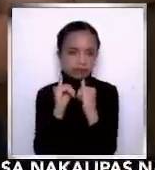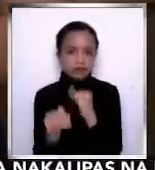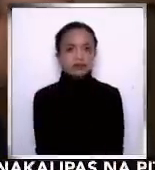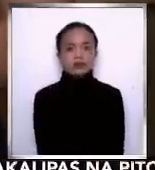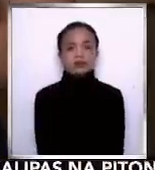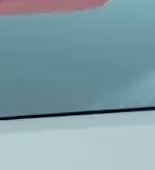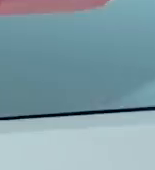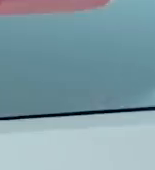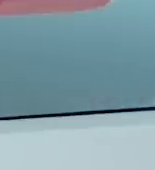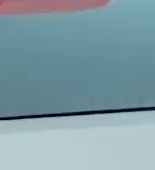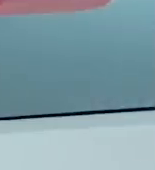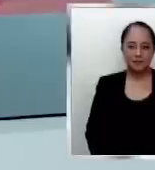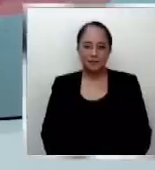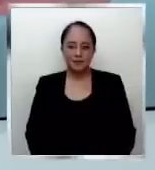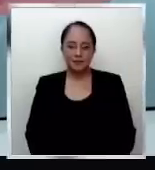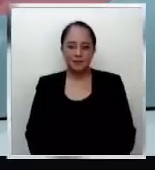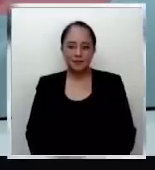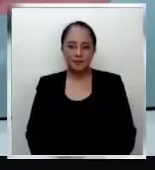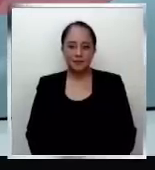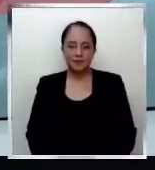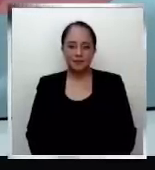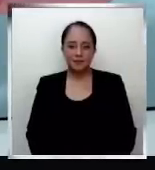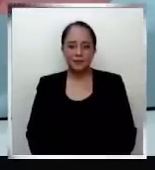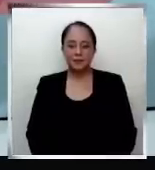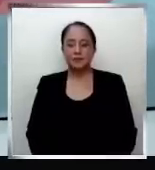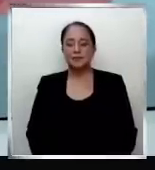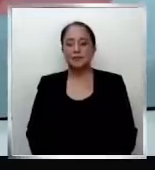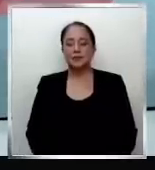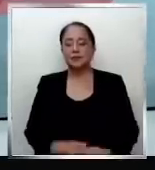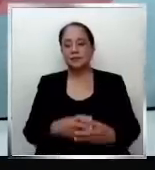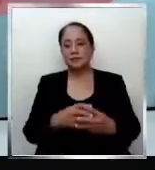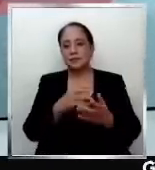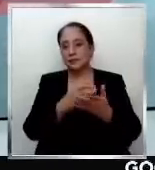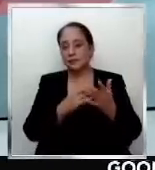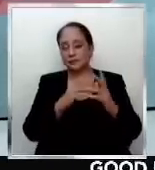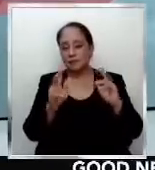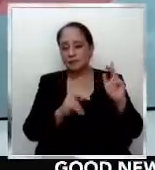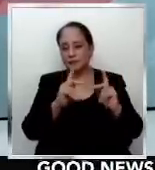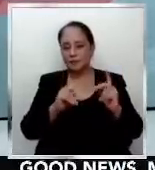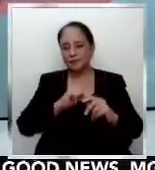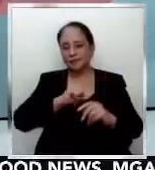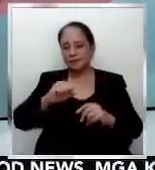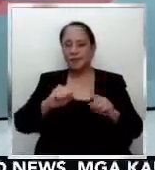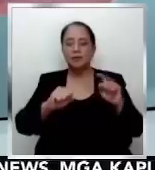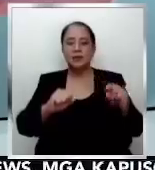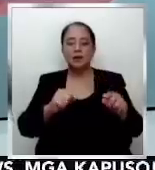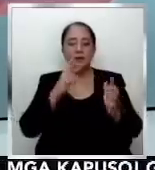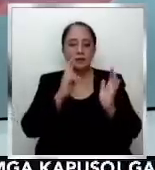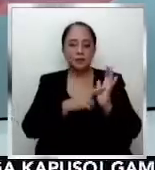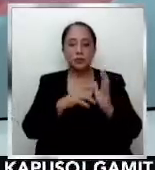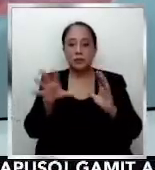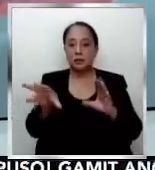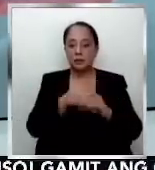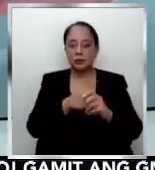24 Oras. Itinanggi ng ilang personalidad na nabanggit sa report ng Senate Committee of the Whole ang kanilang pagkakadawit umano sa smuggling